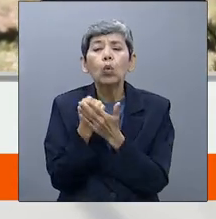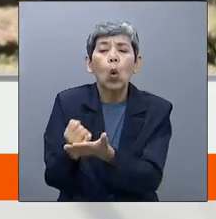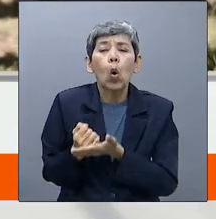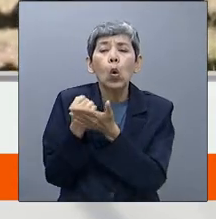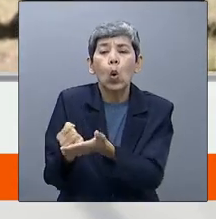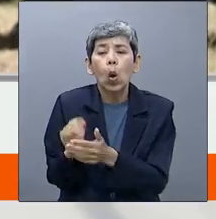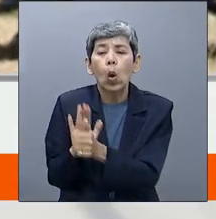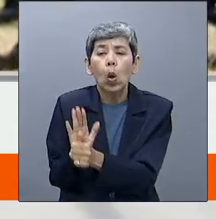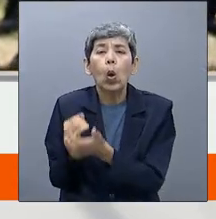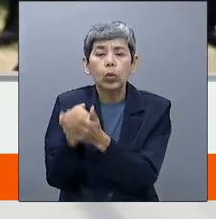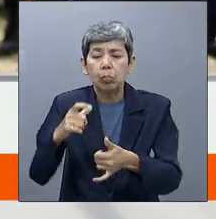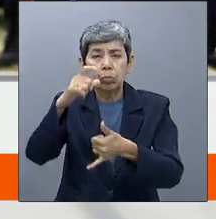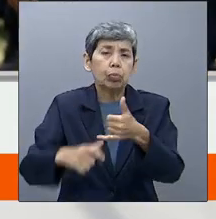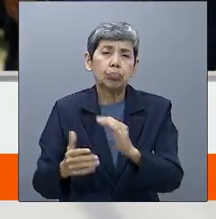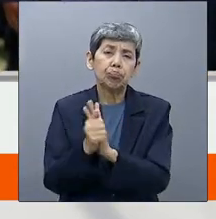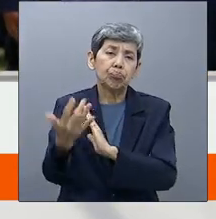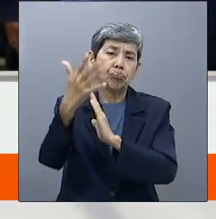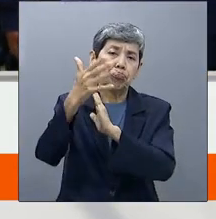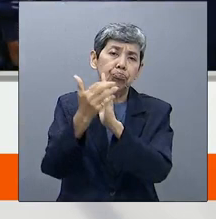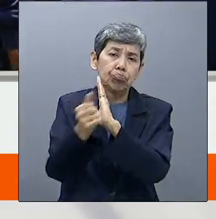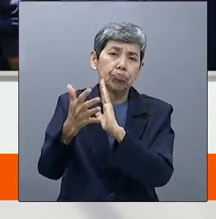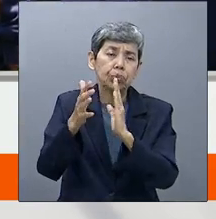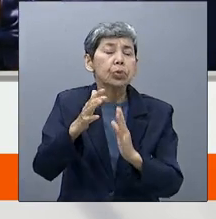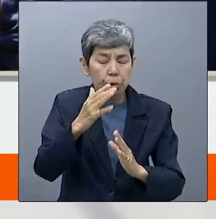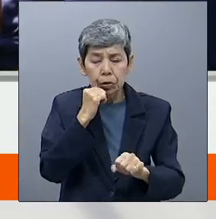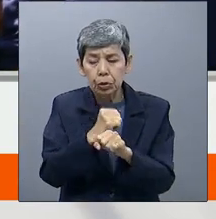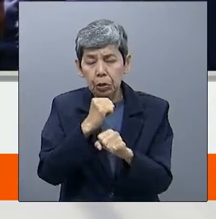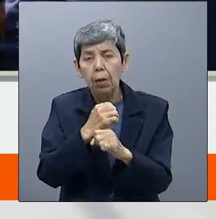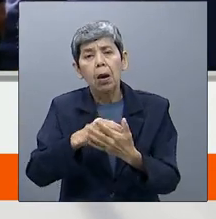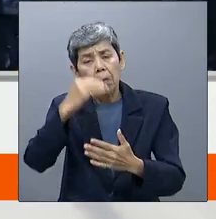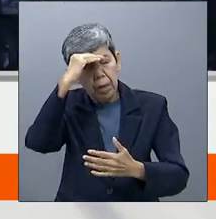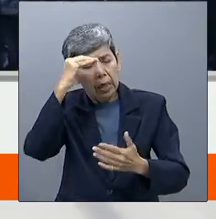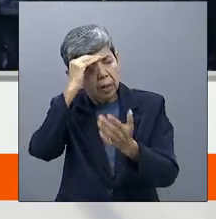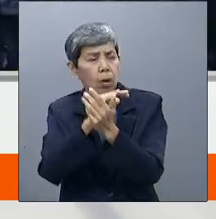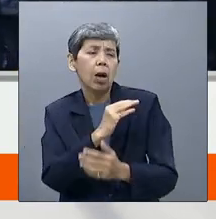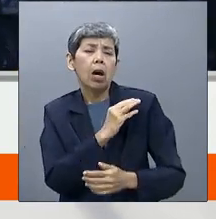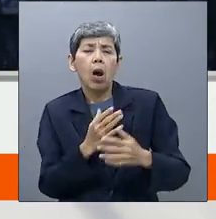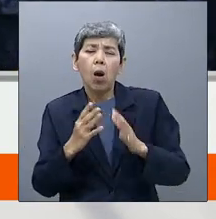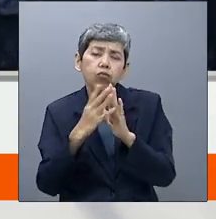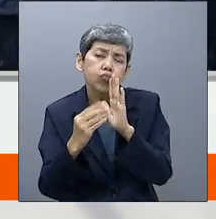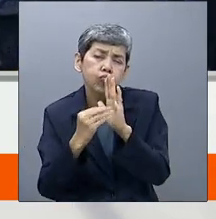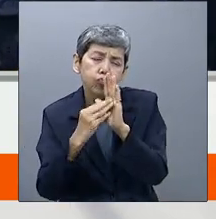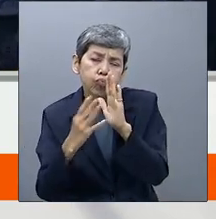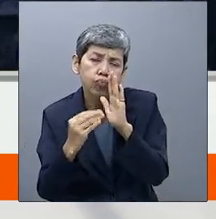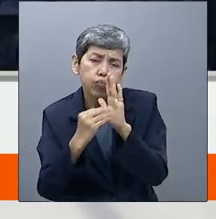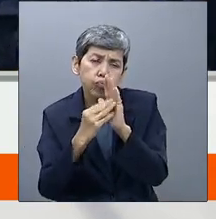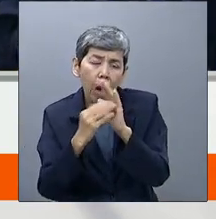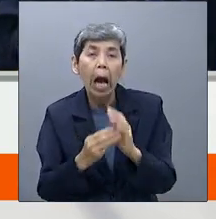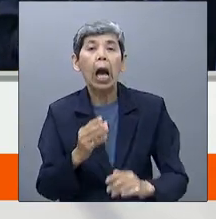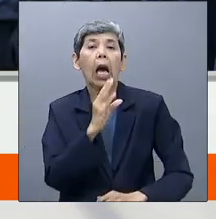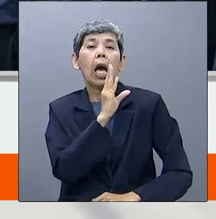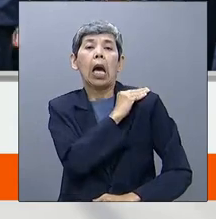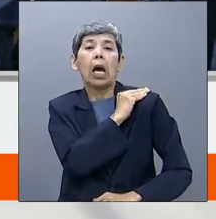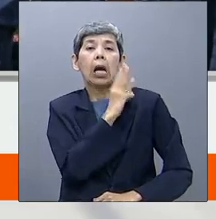แล้วก็ไม่ได้คนที่มีความรู้ความสามารถก็มาเป็นในสิบแล้วต่อมาก็ไปอบรมไว้เป็นในร้อยอย่าง